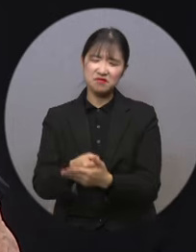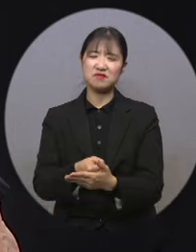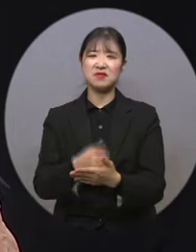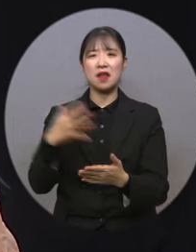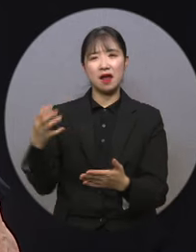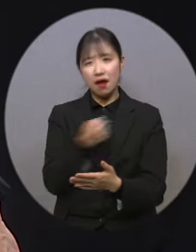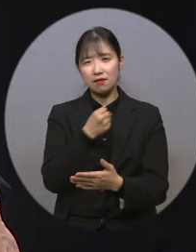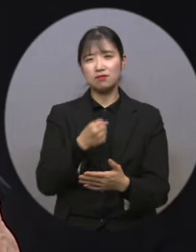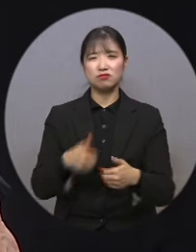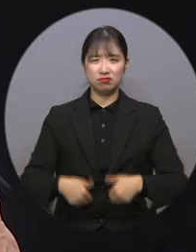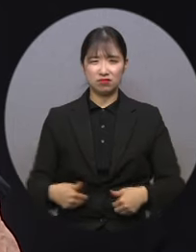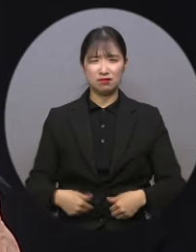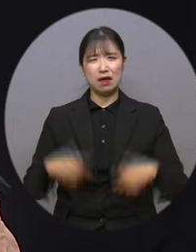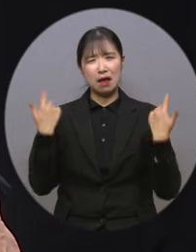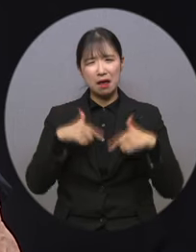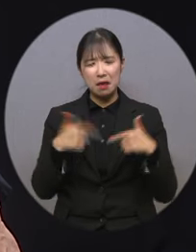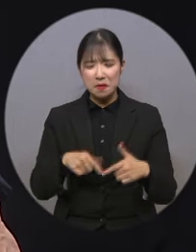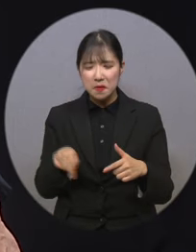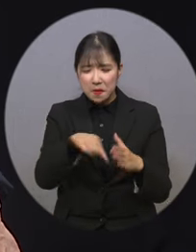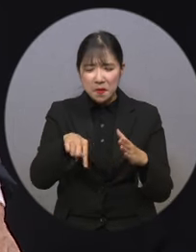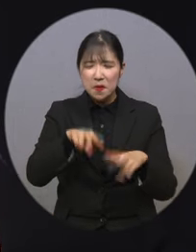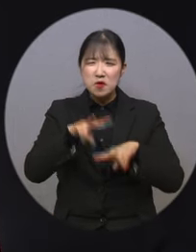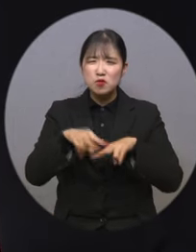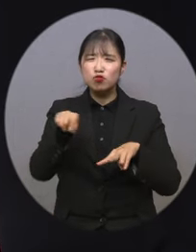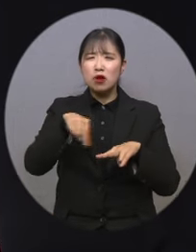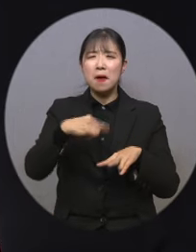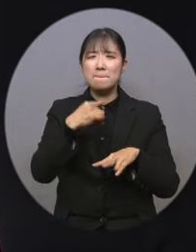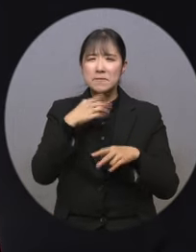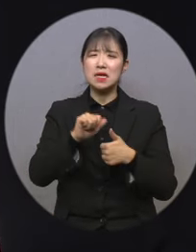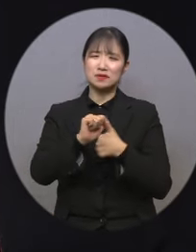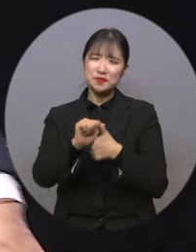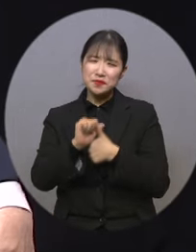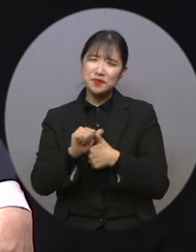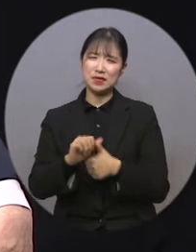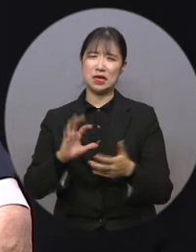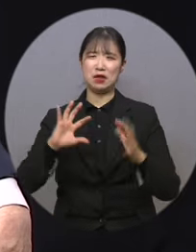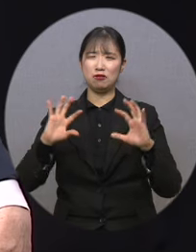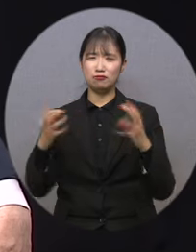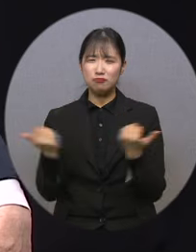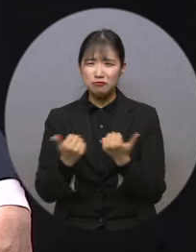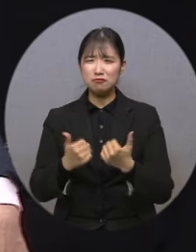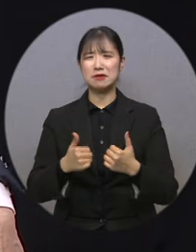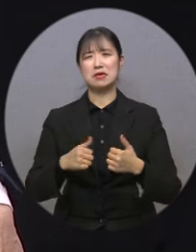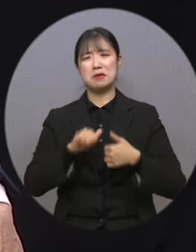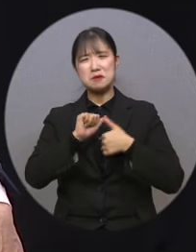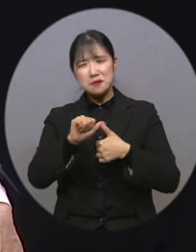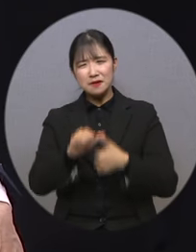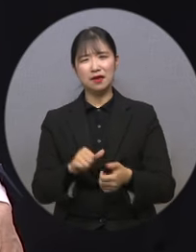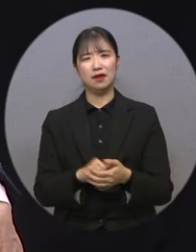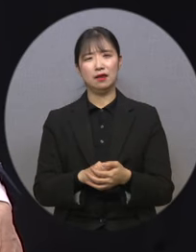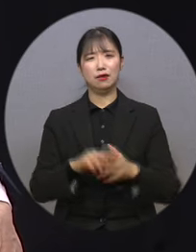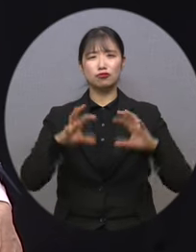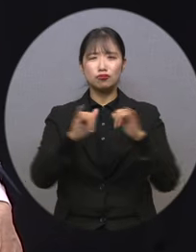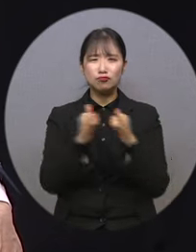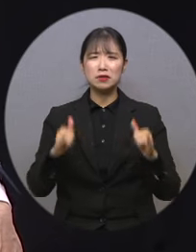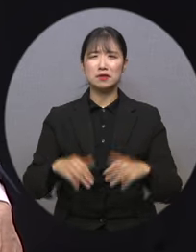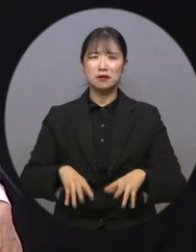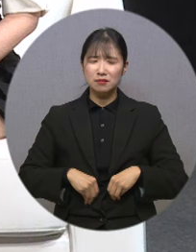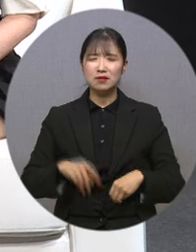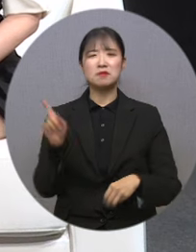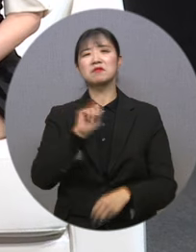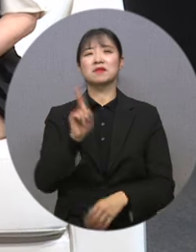지도자가 나와야 되는데 맨날 우물한 개구리식으로 국회에서 싸한판이나 하고 국민들은 다 굶겨놨고 이게 뭡니까